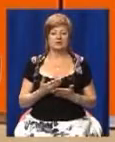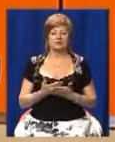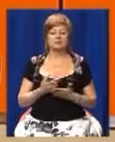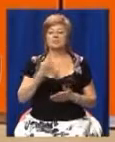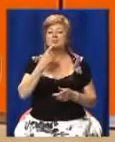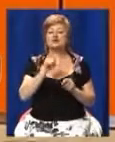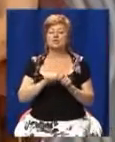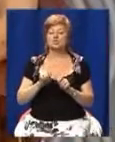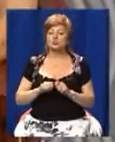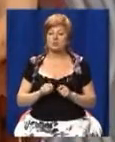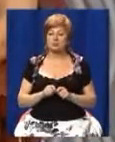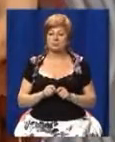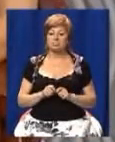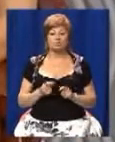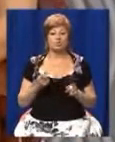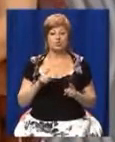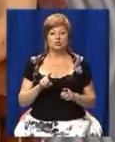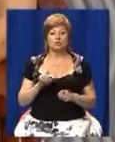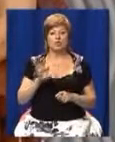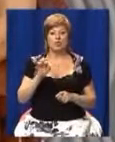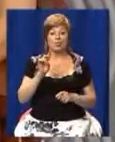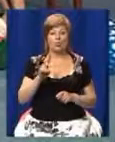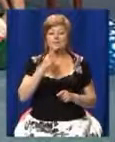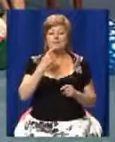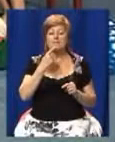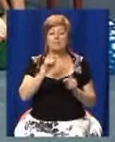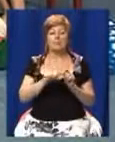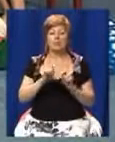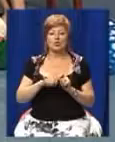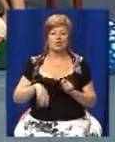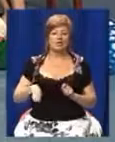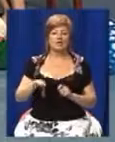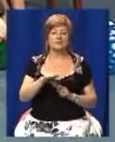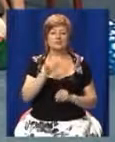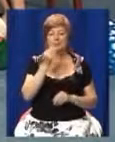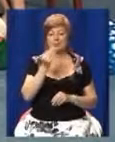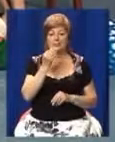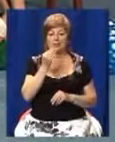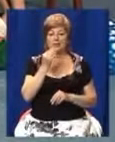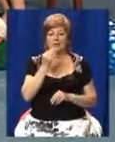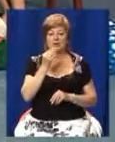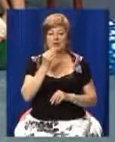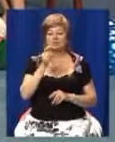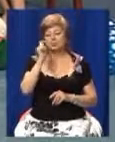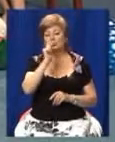дегустатор. Чому? Ну, потому что он дегустирует всякую пищу,